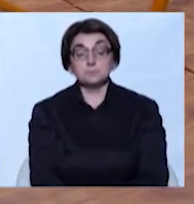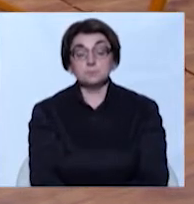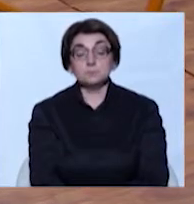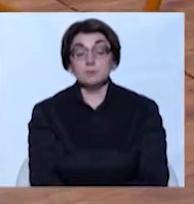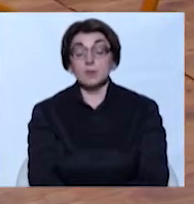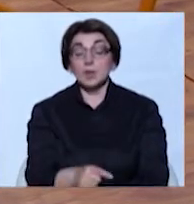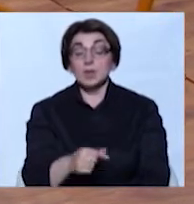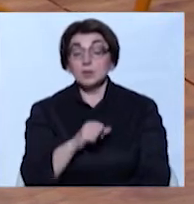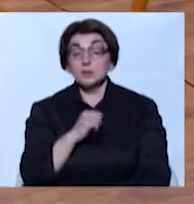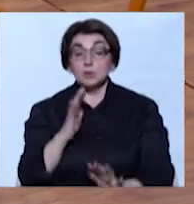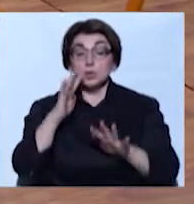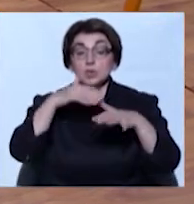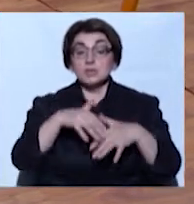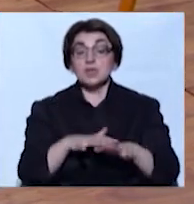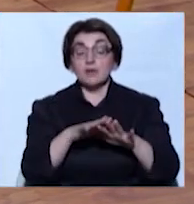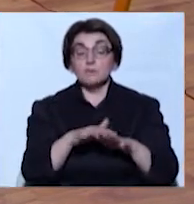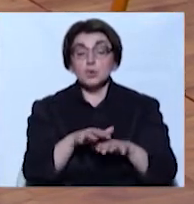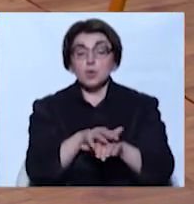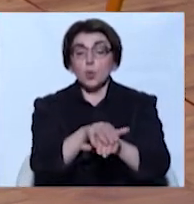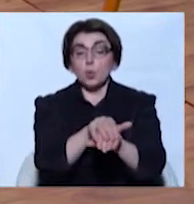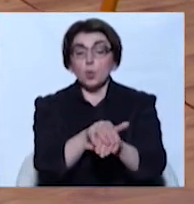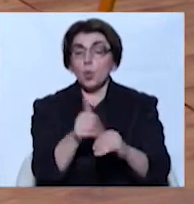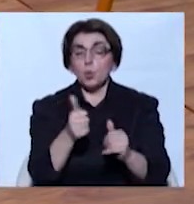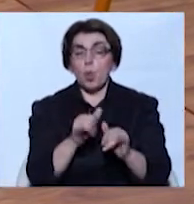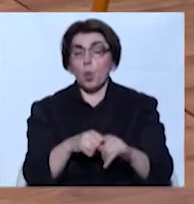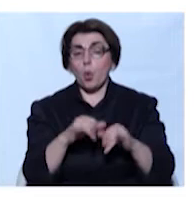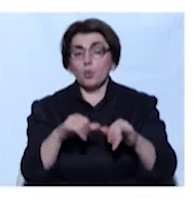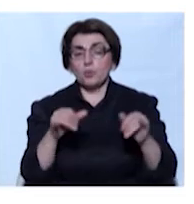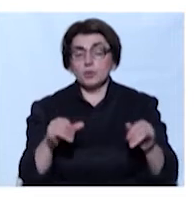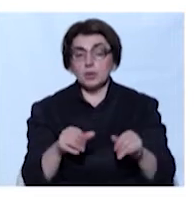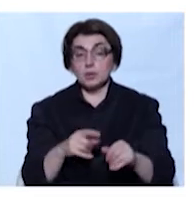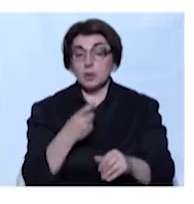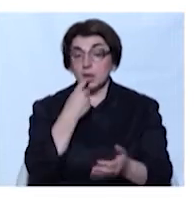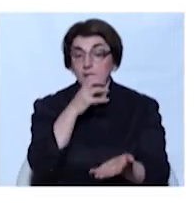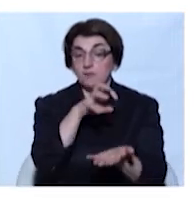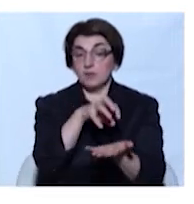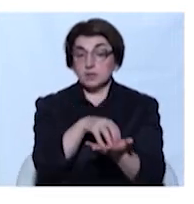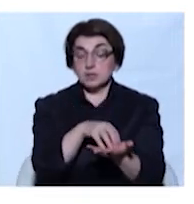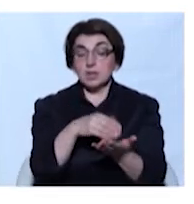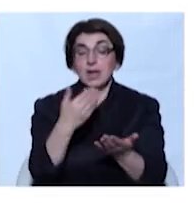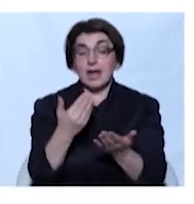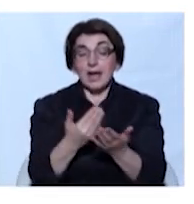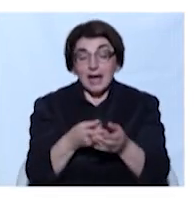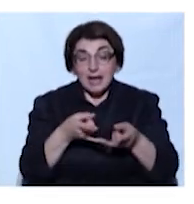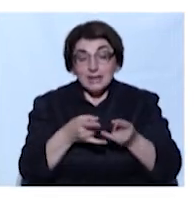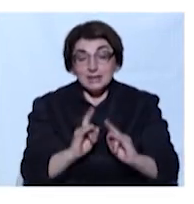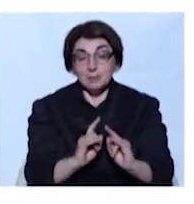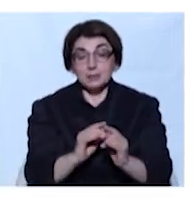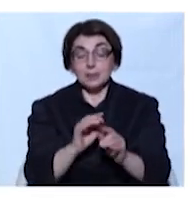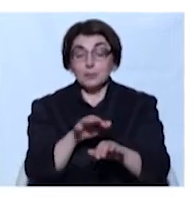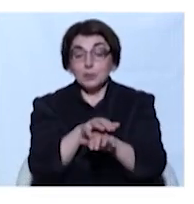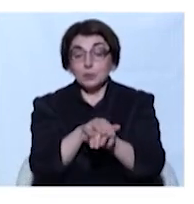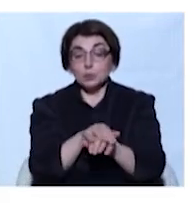ზღვის კუს სასიცოცხლო ციკლის სტადიებს. კვერცხი, ახლად გამოჩეკილი კუ და ზრდასრული